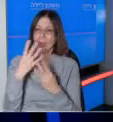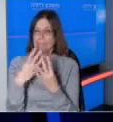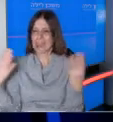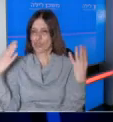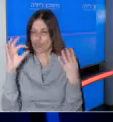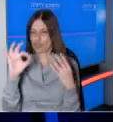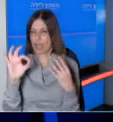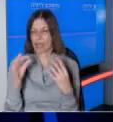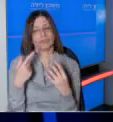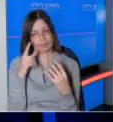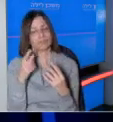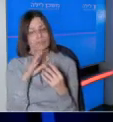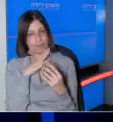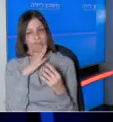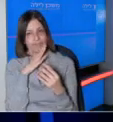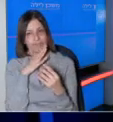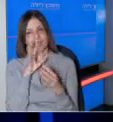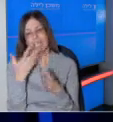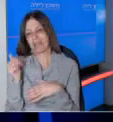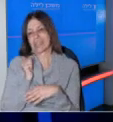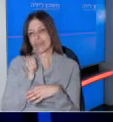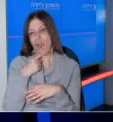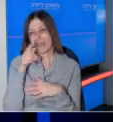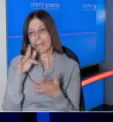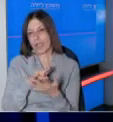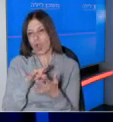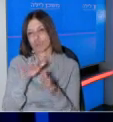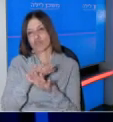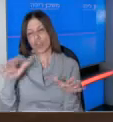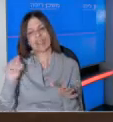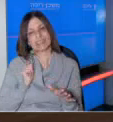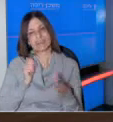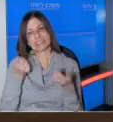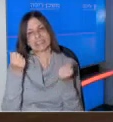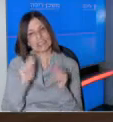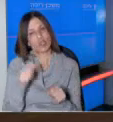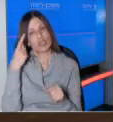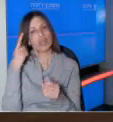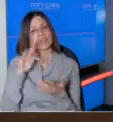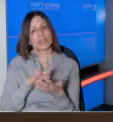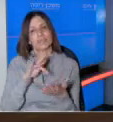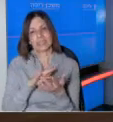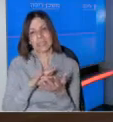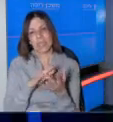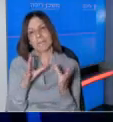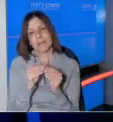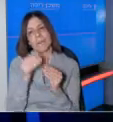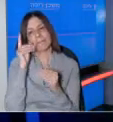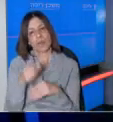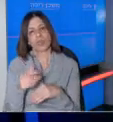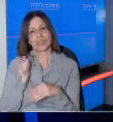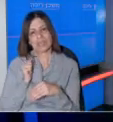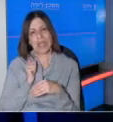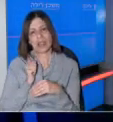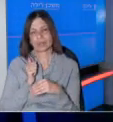עוד פעם, שזו בעיה עוד פעם, כי אם הצבא מגדיר את המקום כשטח צבאי סגור, אז אתה יודע, אנחנו כולנו נמצאים... איך היית מגיב? איך היית מגיב? אחים